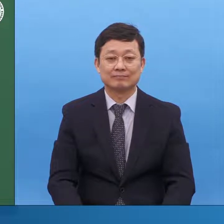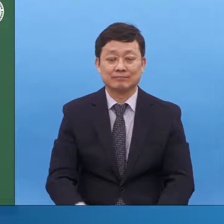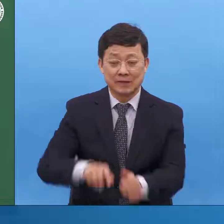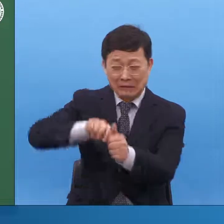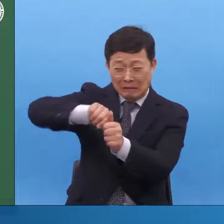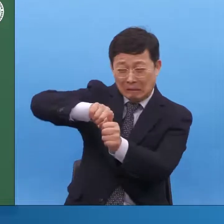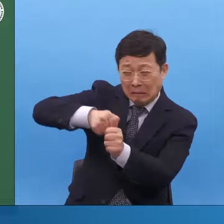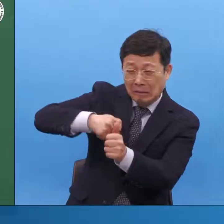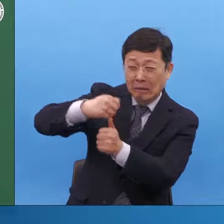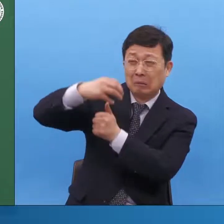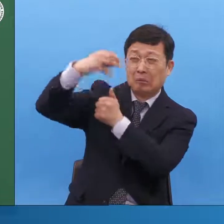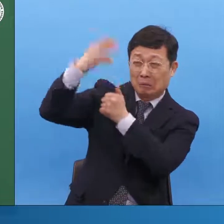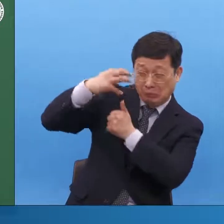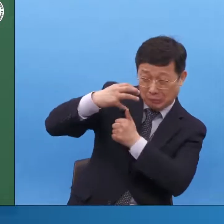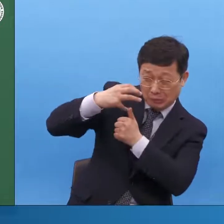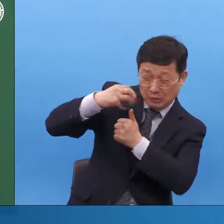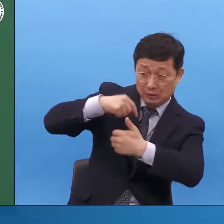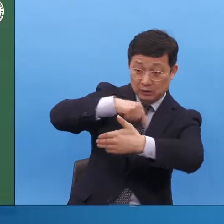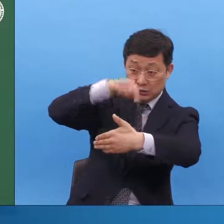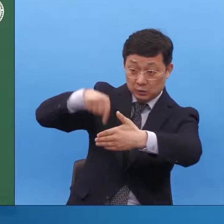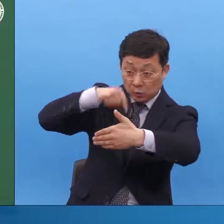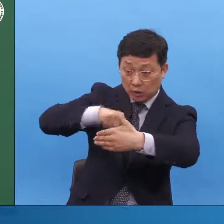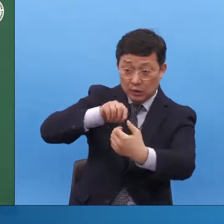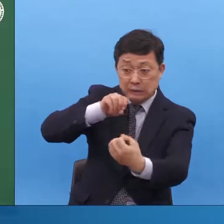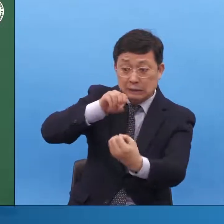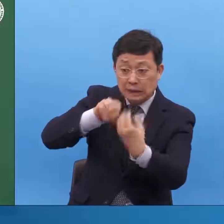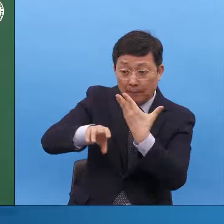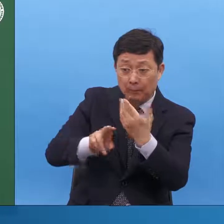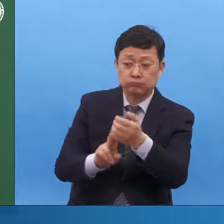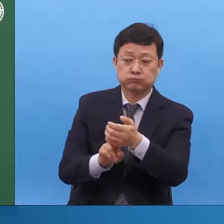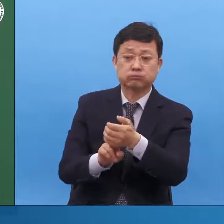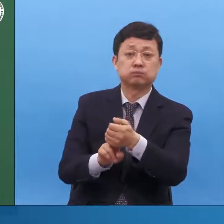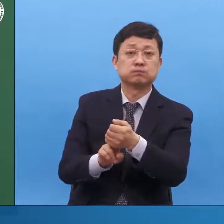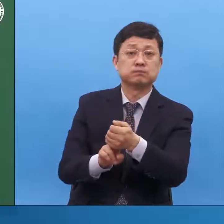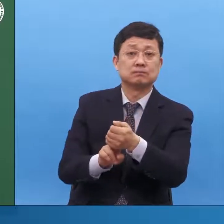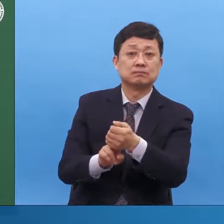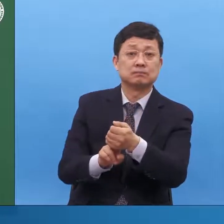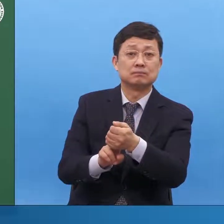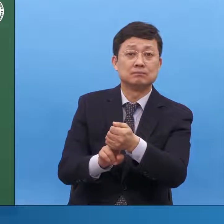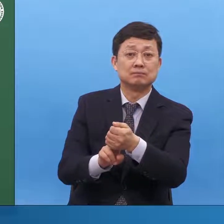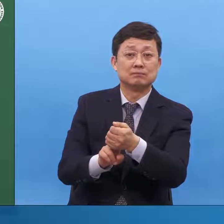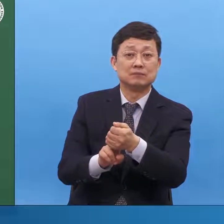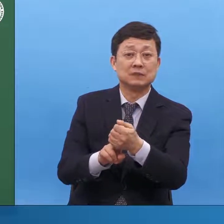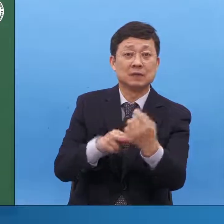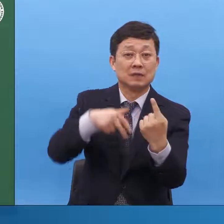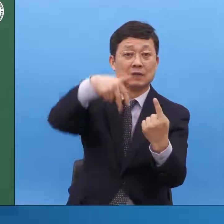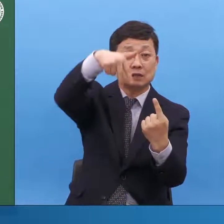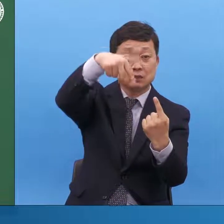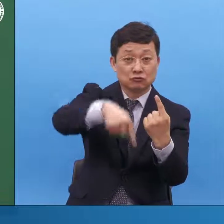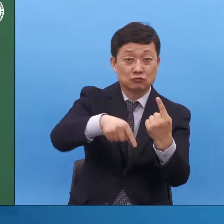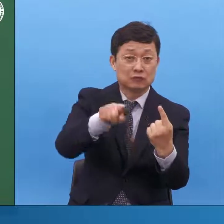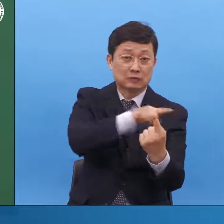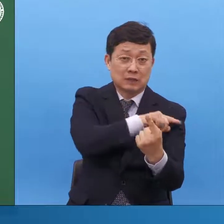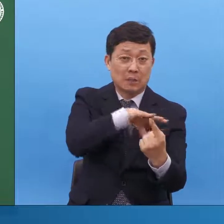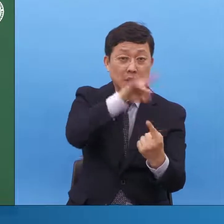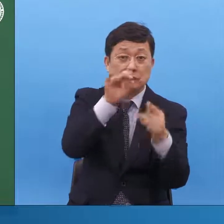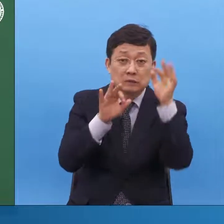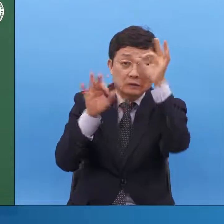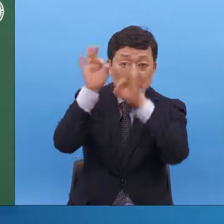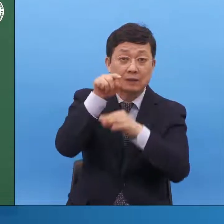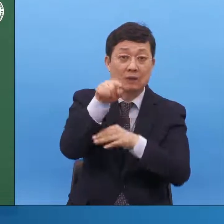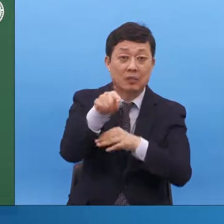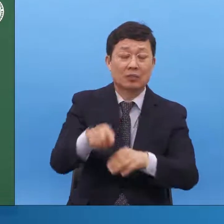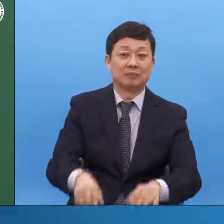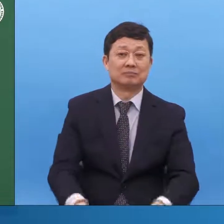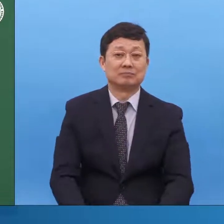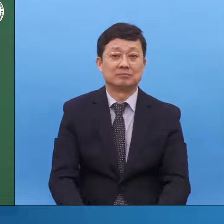핍박 속에 답이 있다. That the answer lies within 하는 게 persecution. 첫째 주에 여러분 찾아낼 포럼입니다. That's the forum you must seek out in the first week.